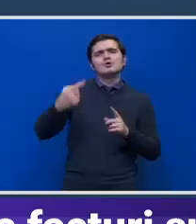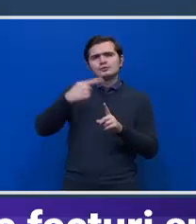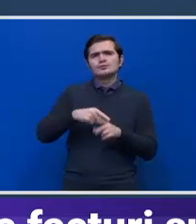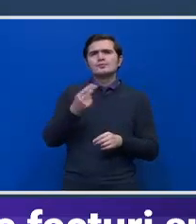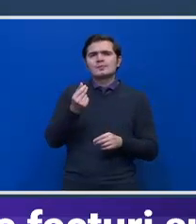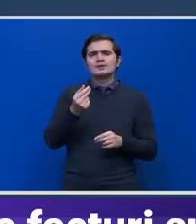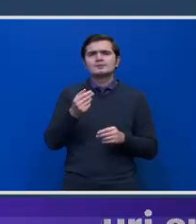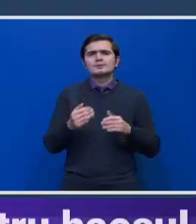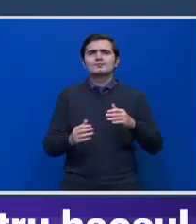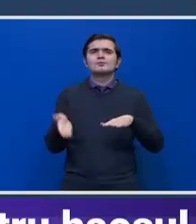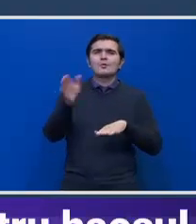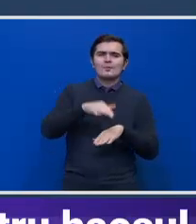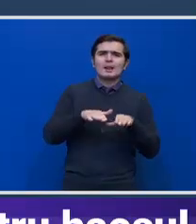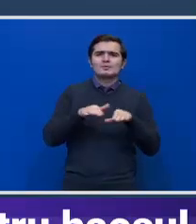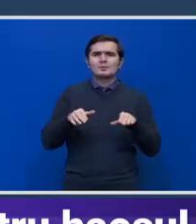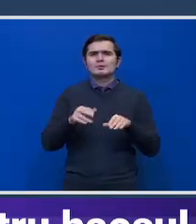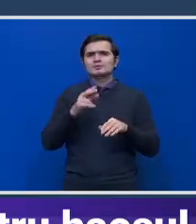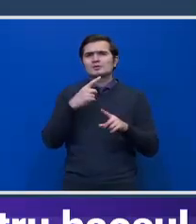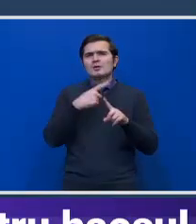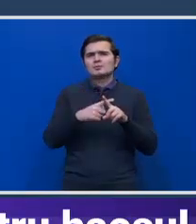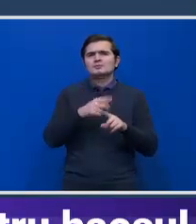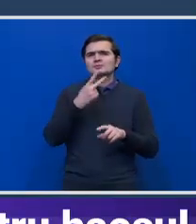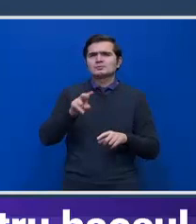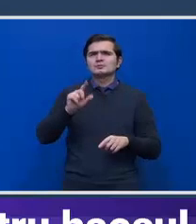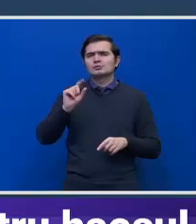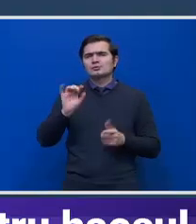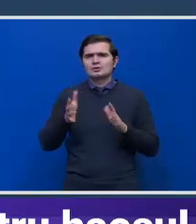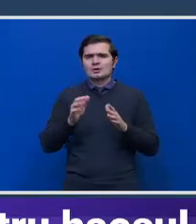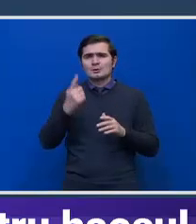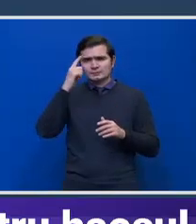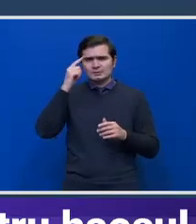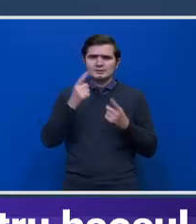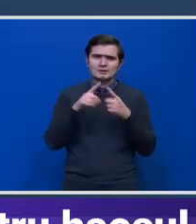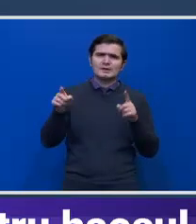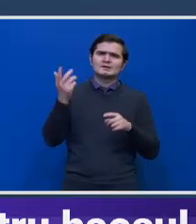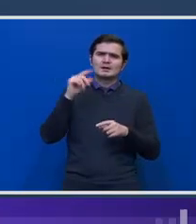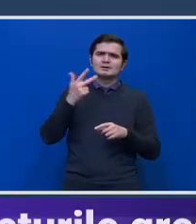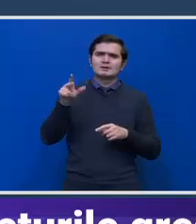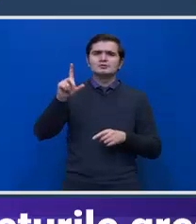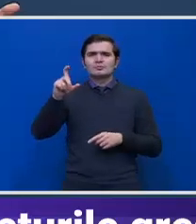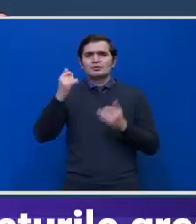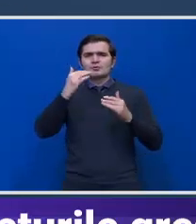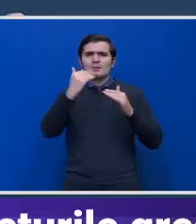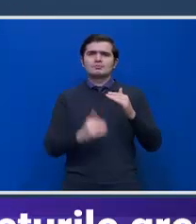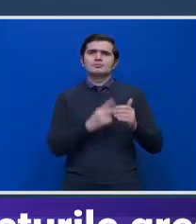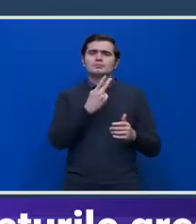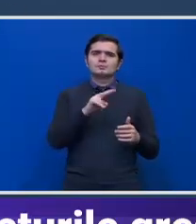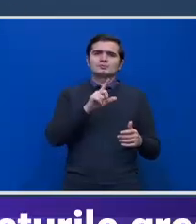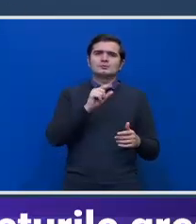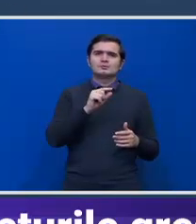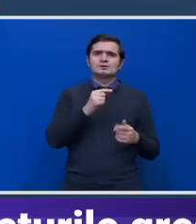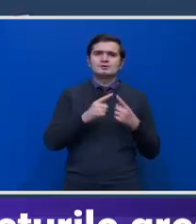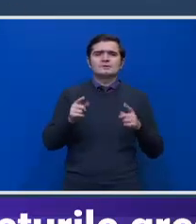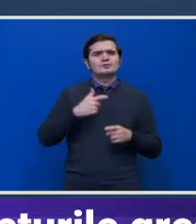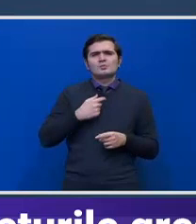și compensat și vorbim de undeva, mulțim cu în jur de 220. Deci gândiți-vă diferența de la 370 la 220. Chiar nu pot să vă